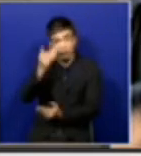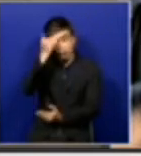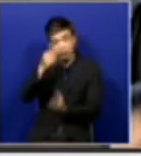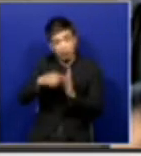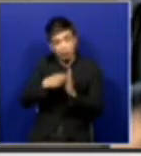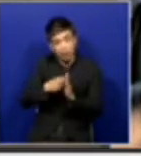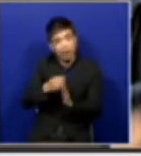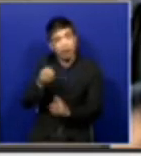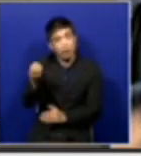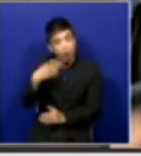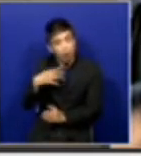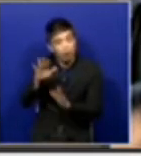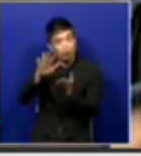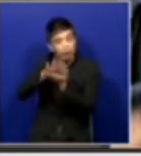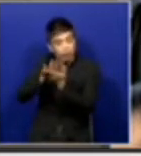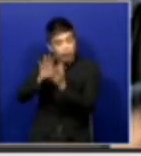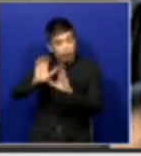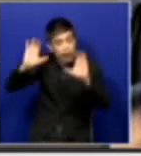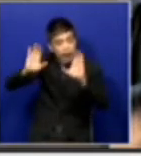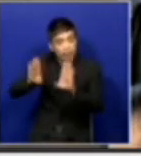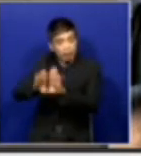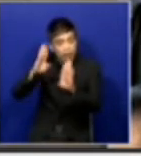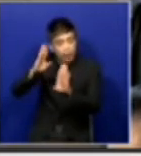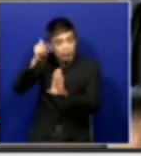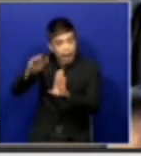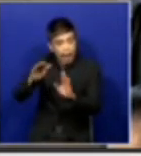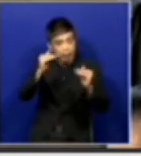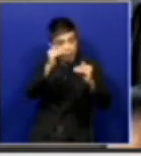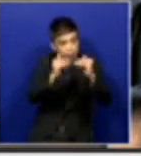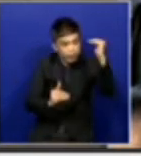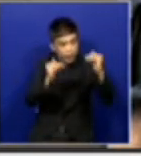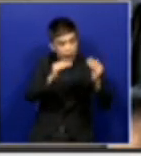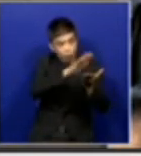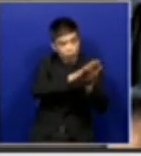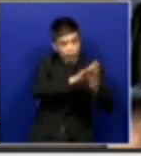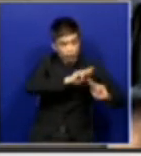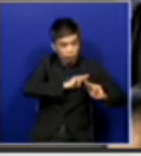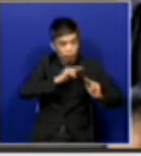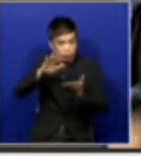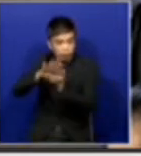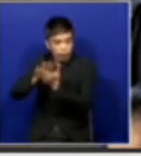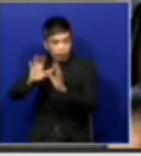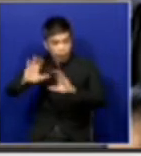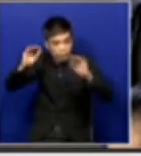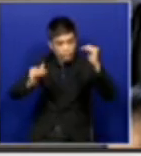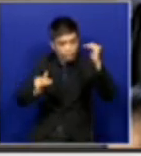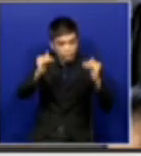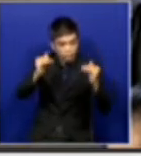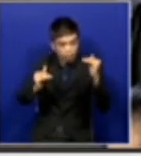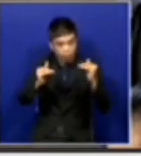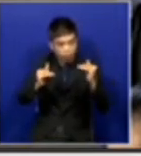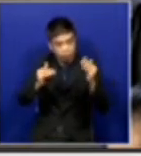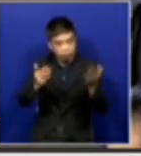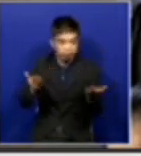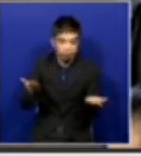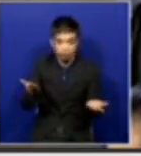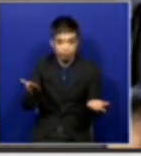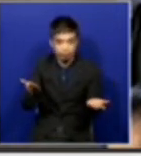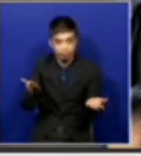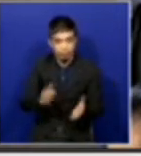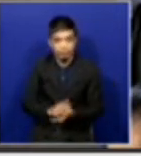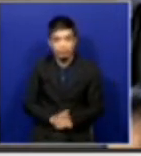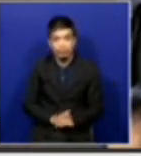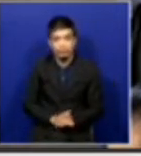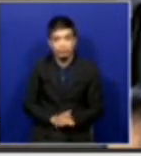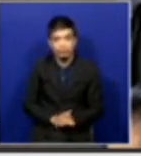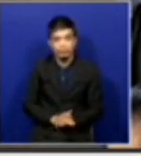ได้เพราะมาตรการทางสังคมไม่พร้อมนี่ท่านประธาน